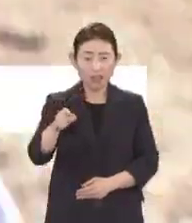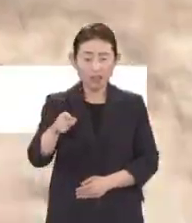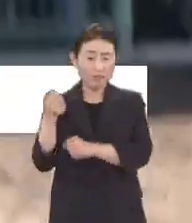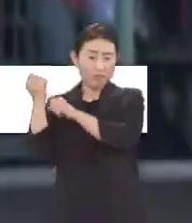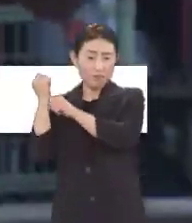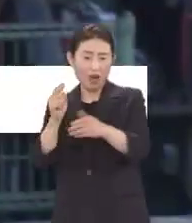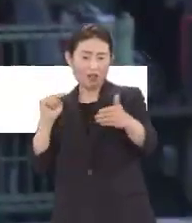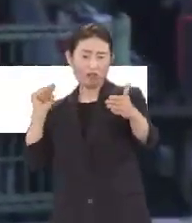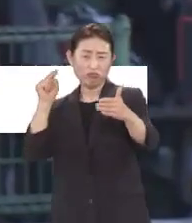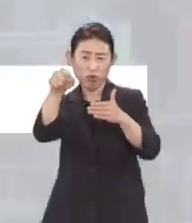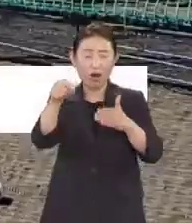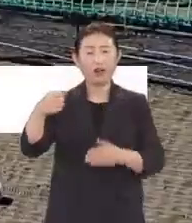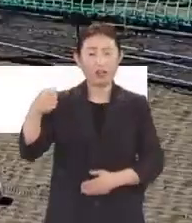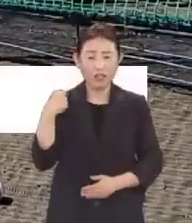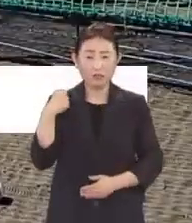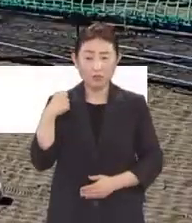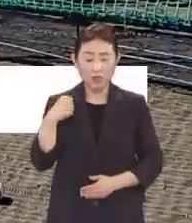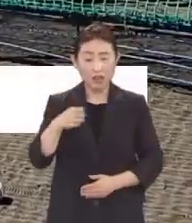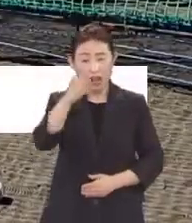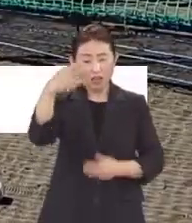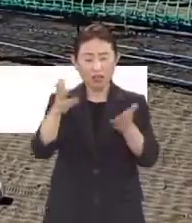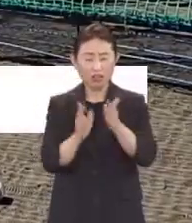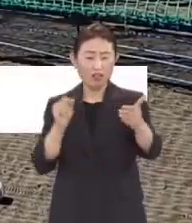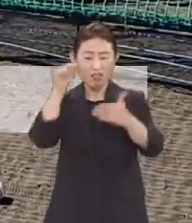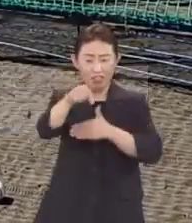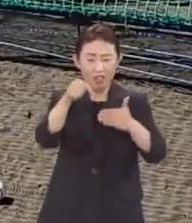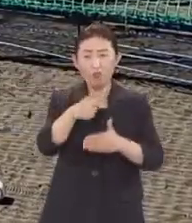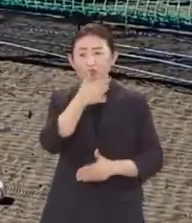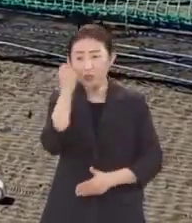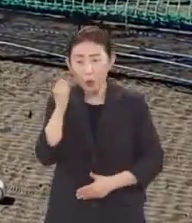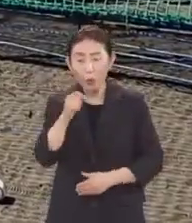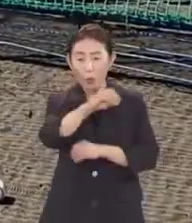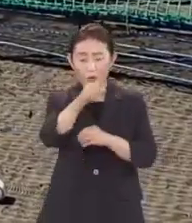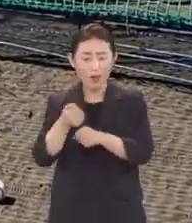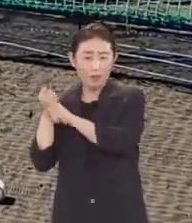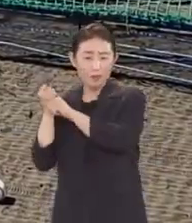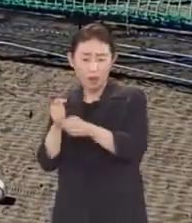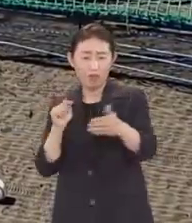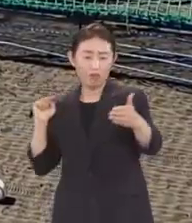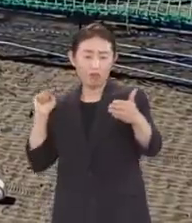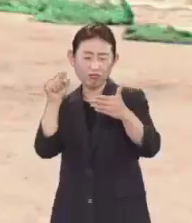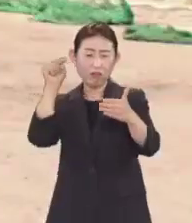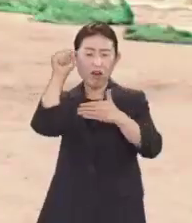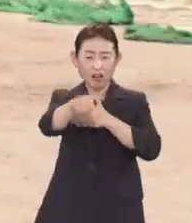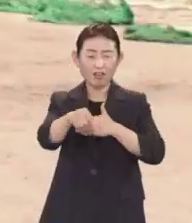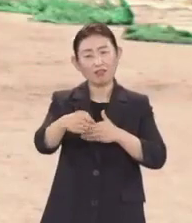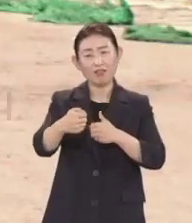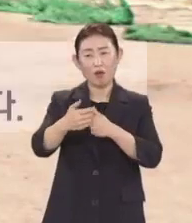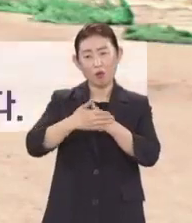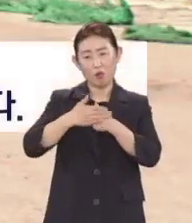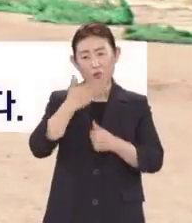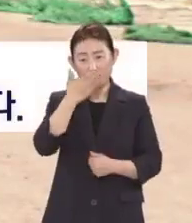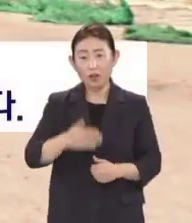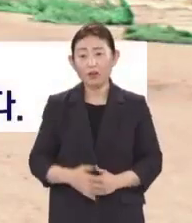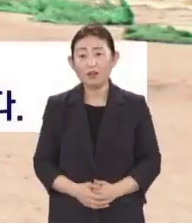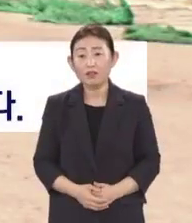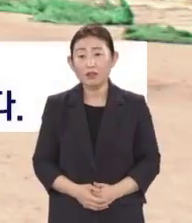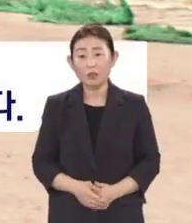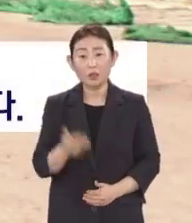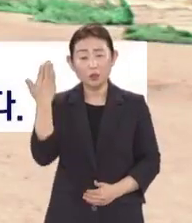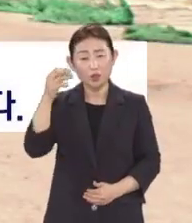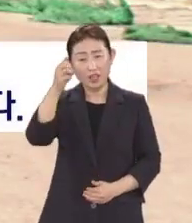장타력을 갖추고 있어 홈런이 부족한 한화 이글스에게 알맞춤이란 평가입니다. I know it's been a tough couple years